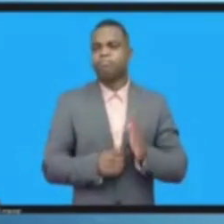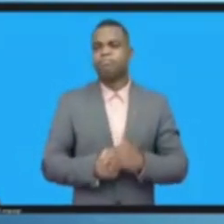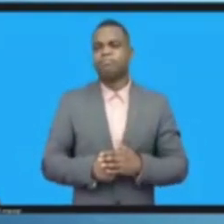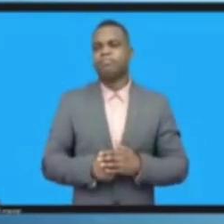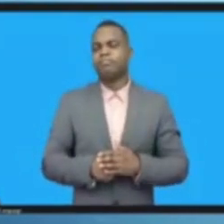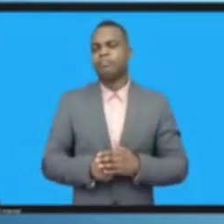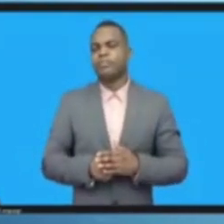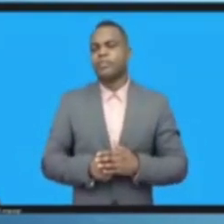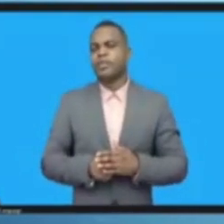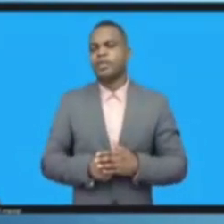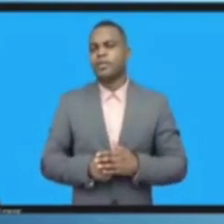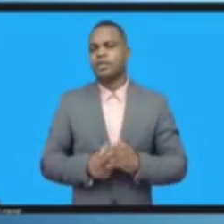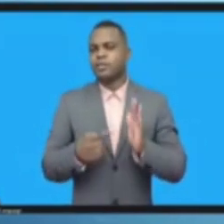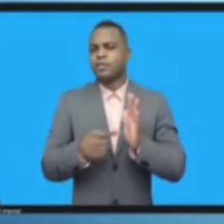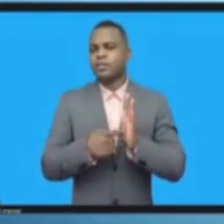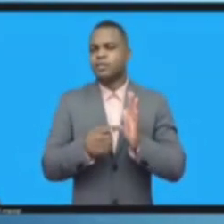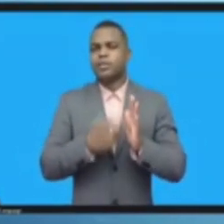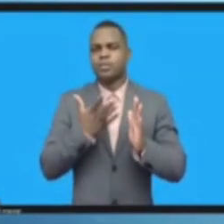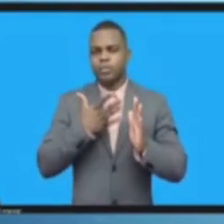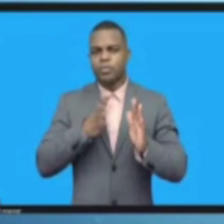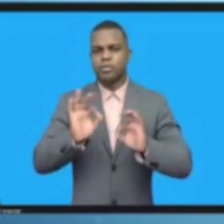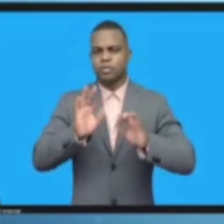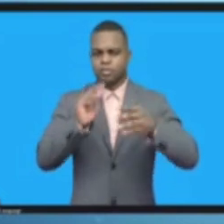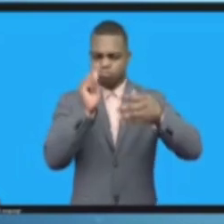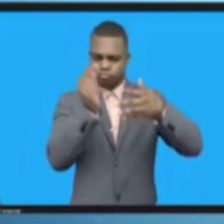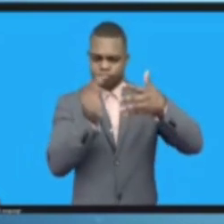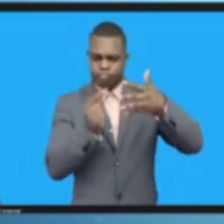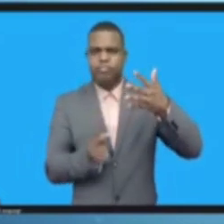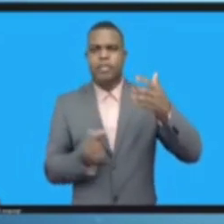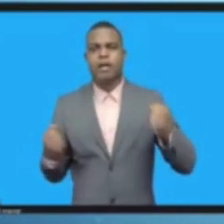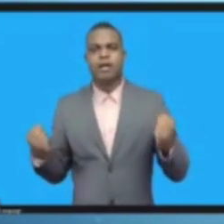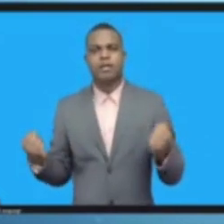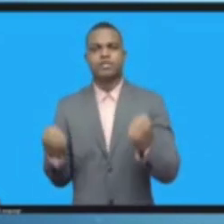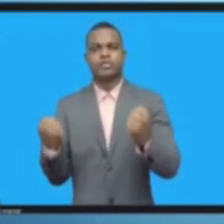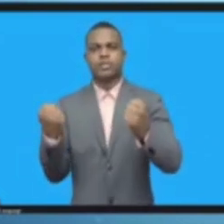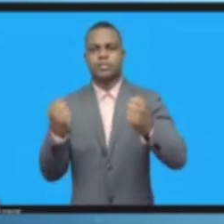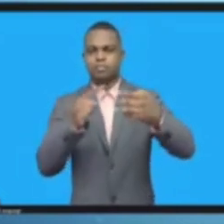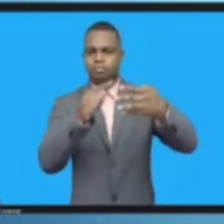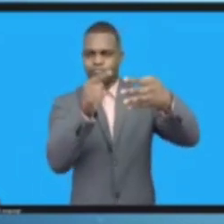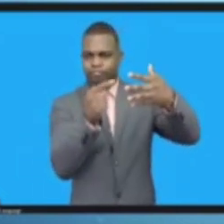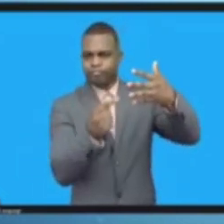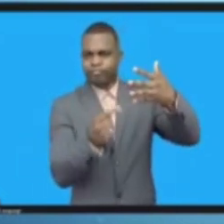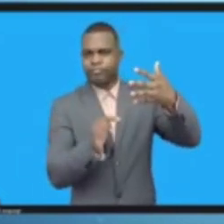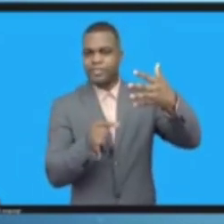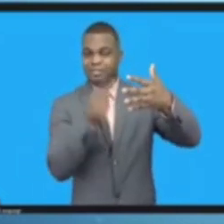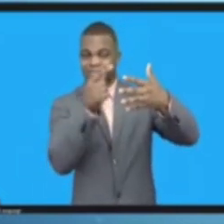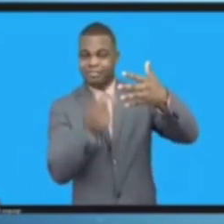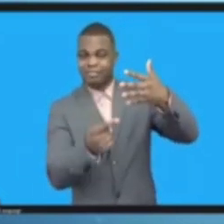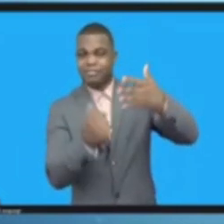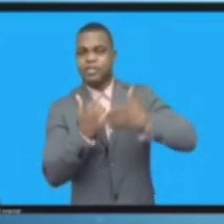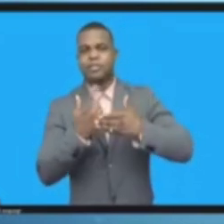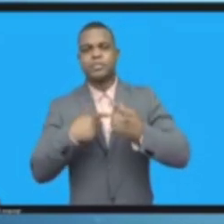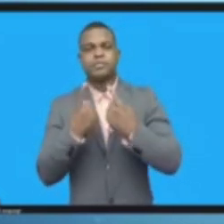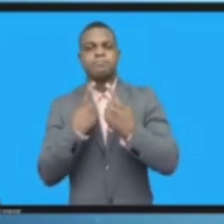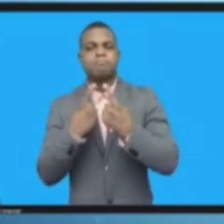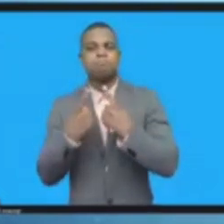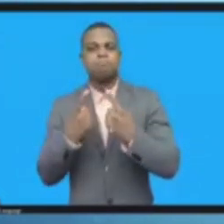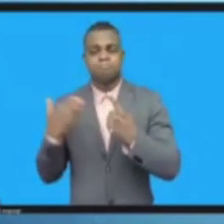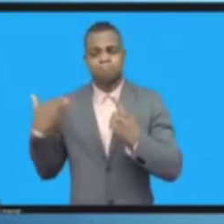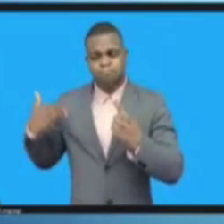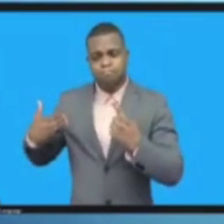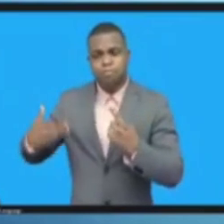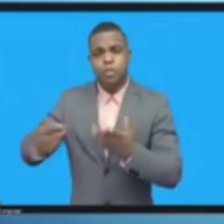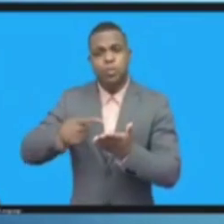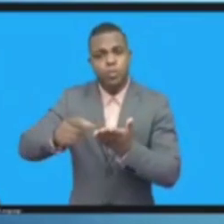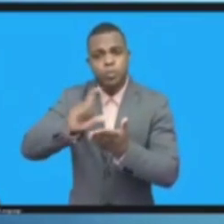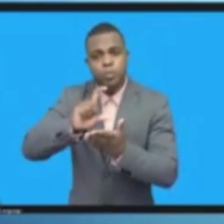L'avenir d'un Internet robuste, sécurisé, est une question essentielle pour les jeunes qui sont aux